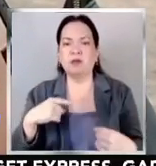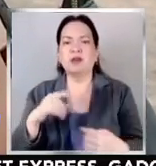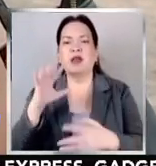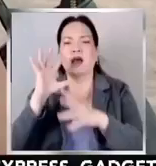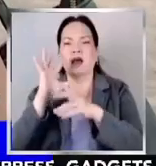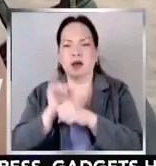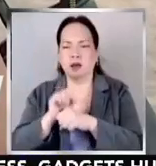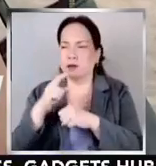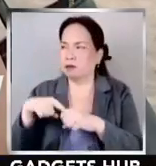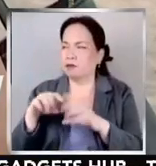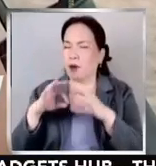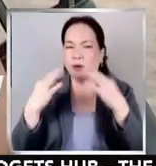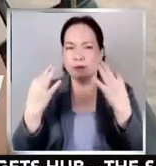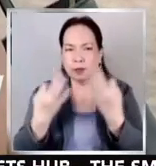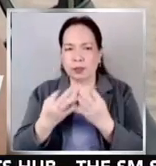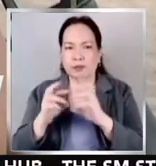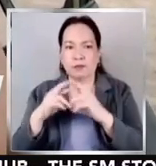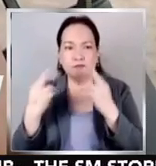ko, apo.